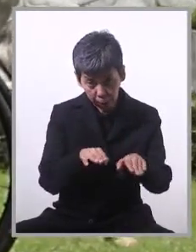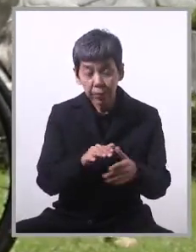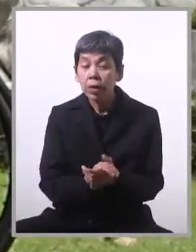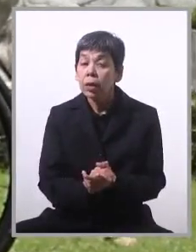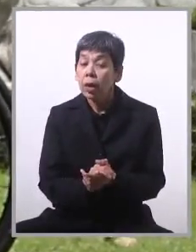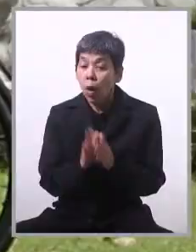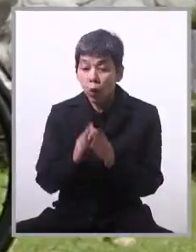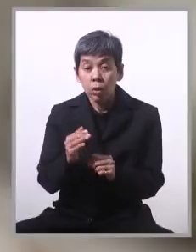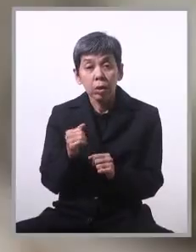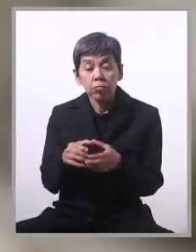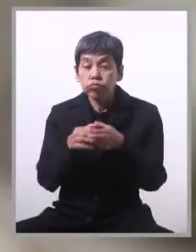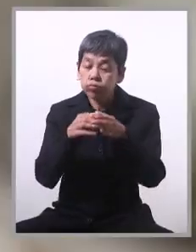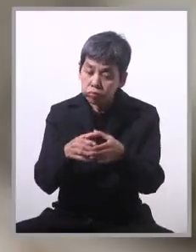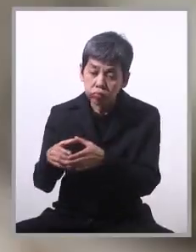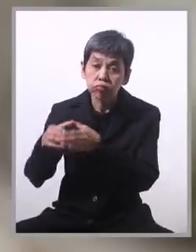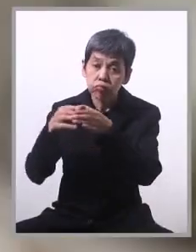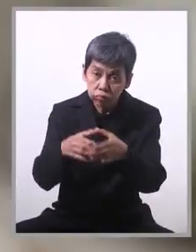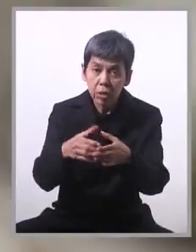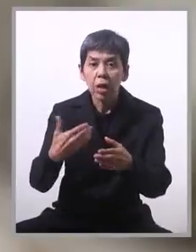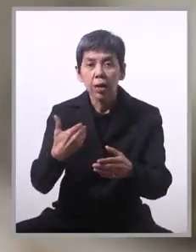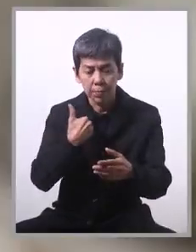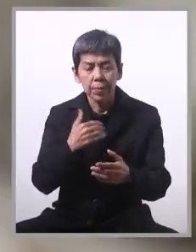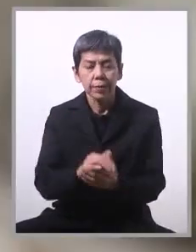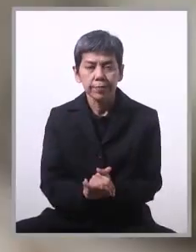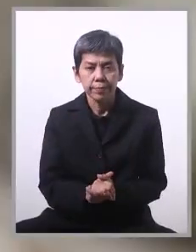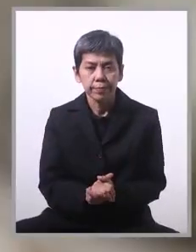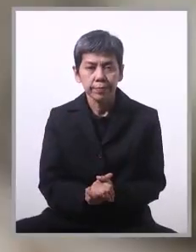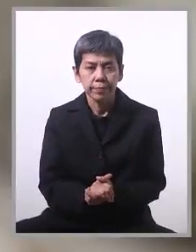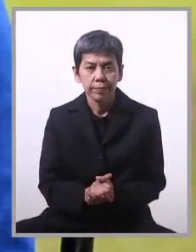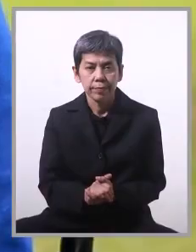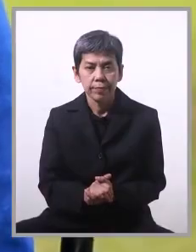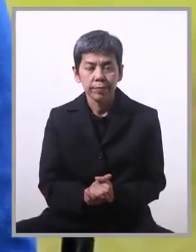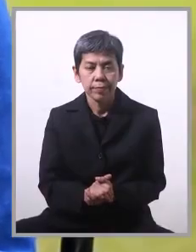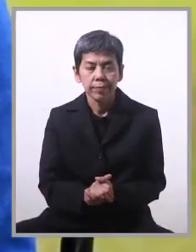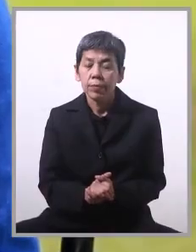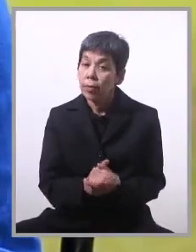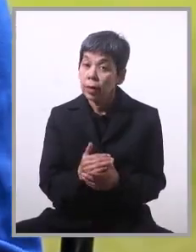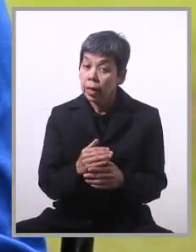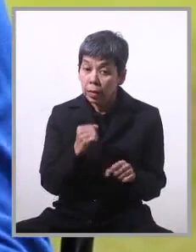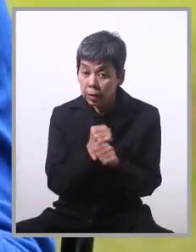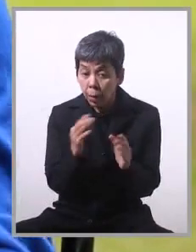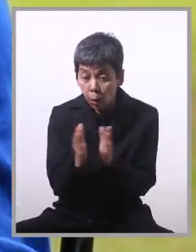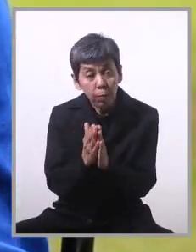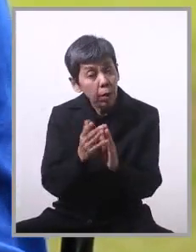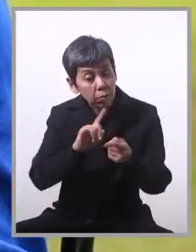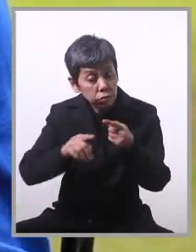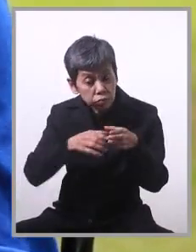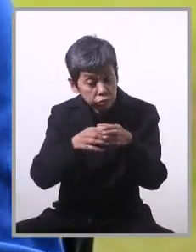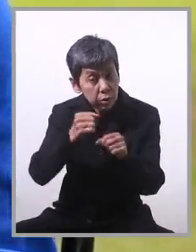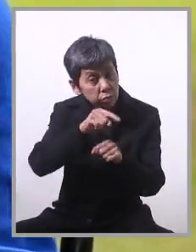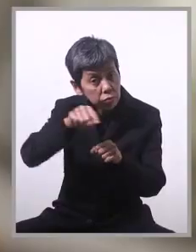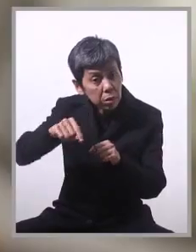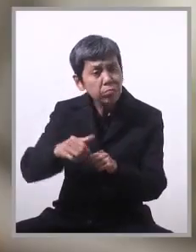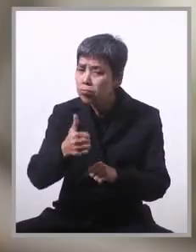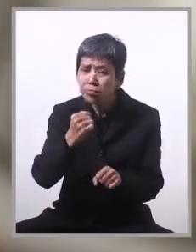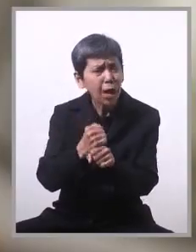อมอยู่แล้วเพราะว่าส่วนมากลูกค้ามาเป็นหมู่คณะมันจะมีแผนงานไว้อยู่ แล้วต้องทำงานร่วมกับเพื่อนร่วมงานคน